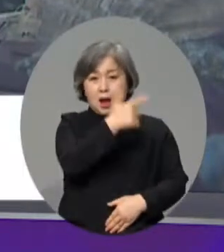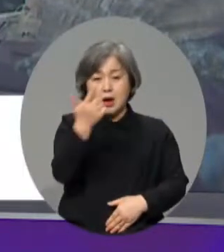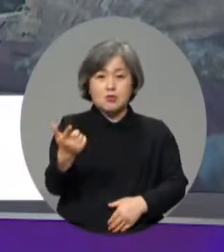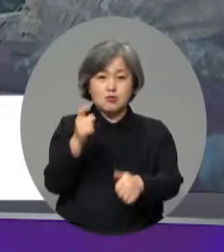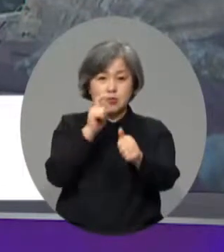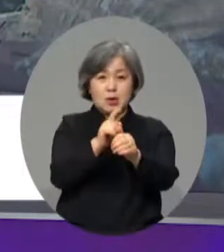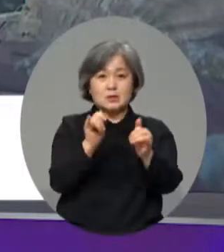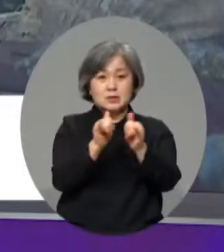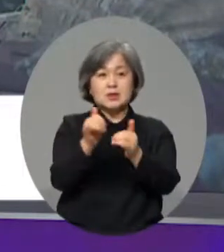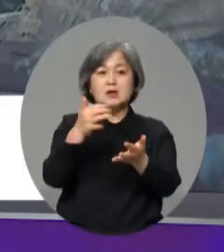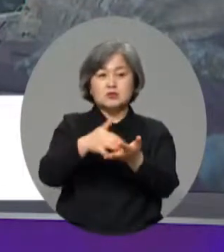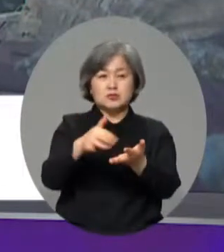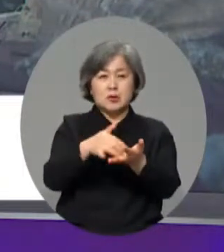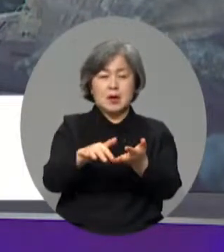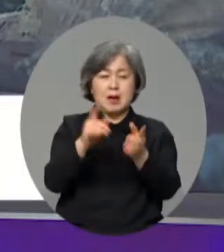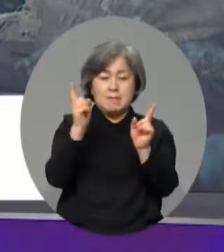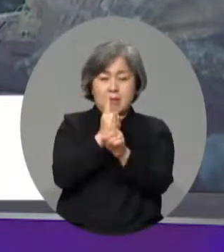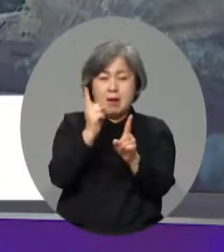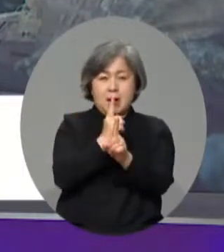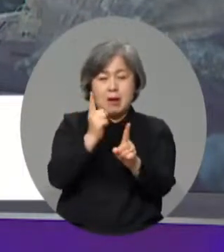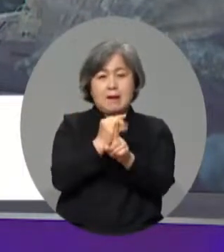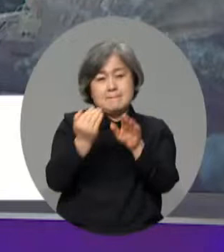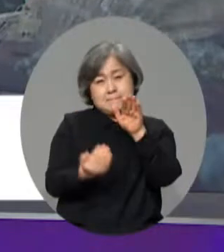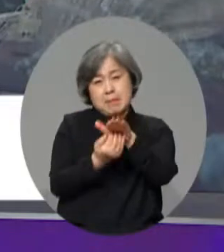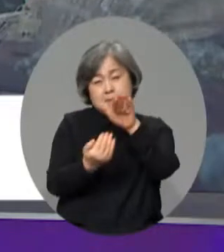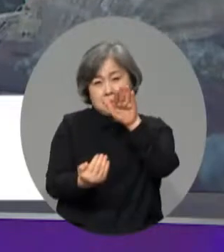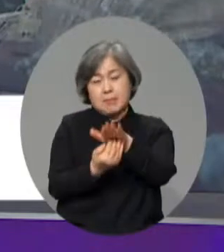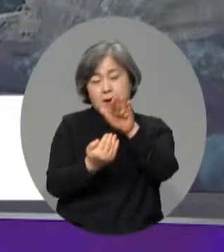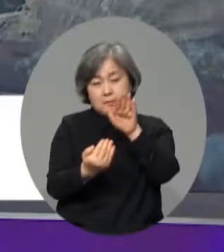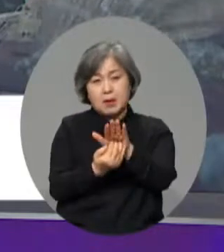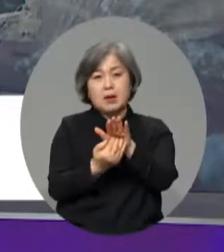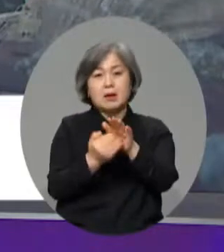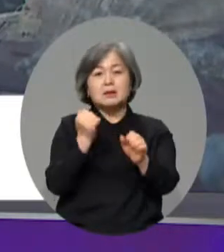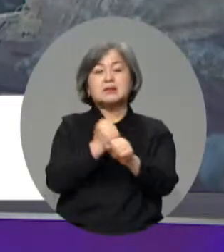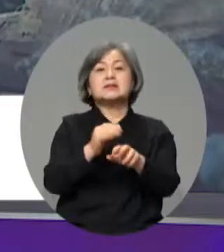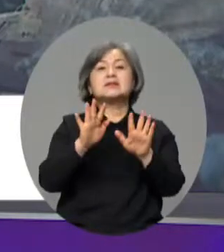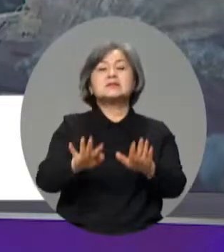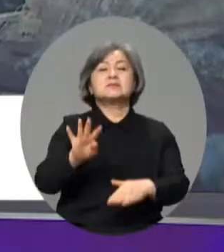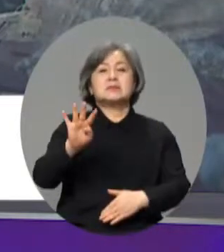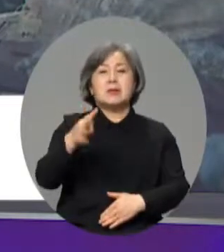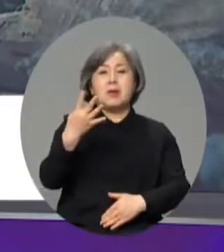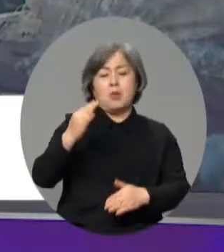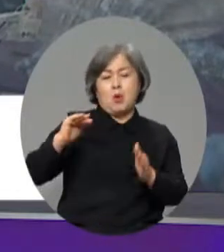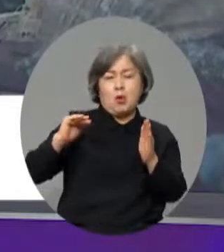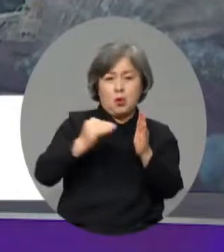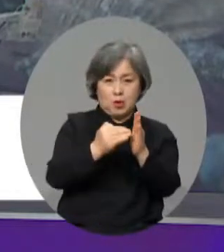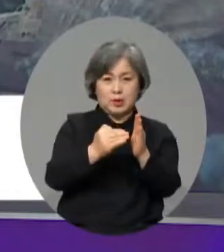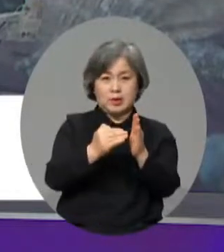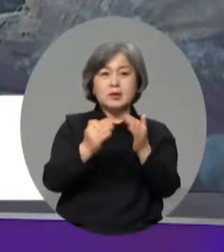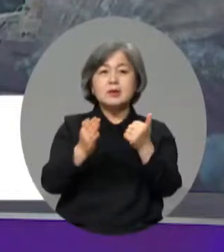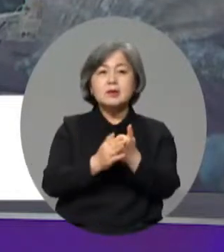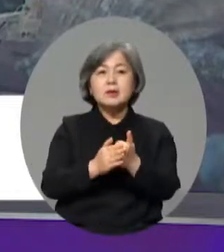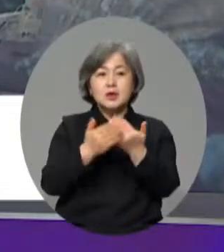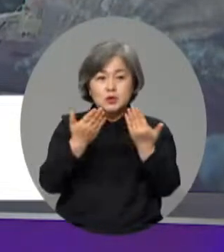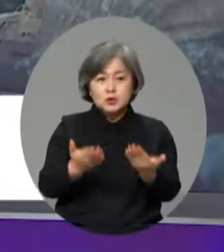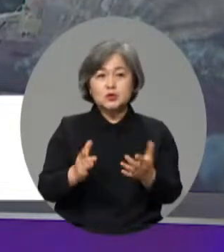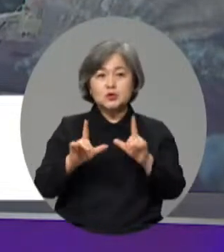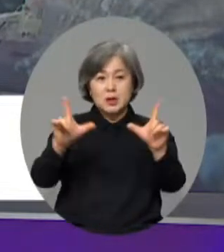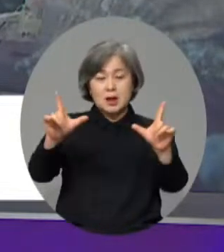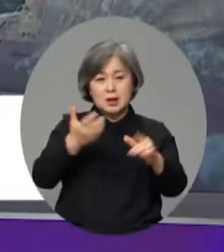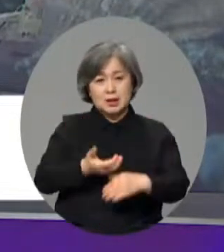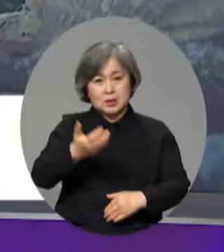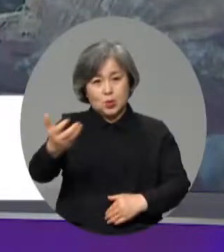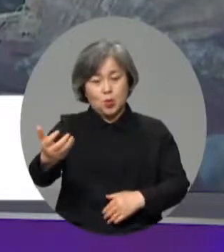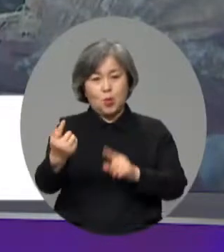자수가 매일 역대 최다를 경신하며 지금은 2 400 명 때 육박 을 하고 있는데 연휴 기간에 이동과